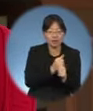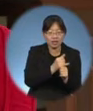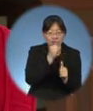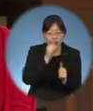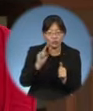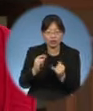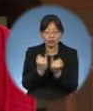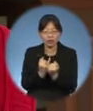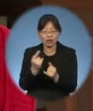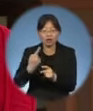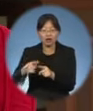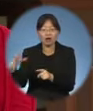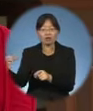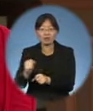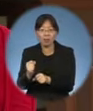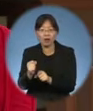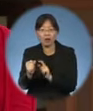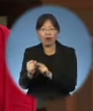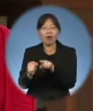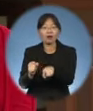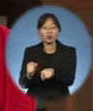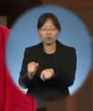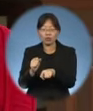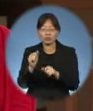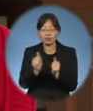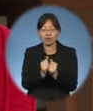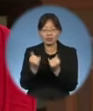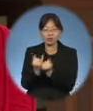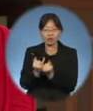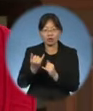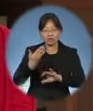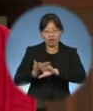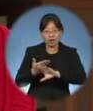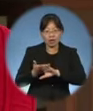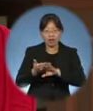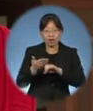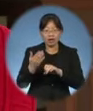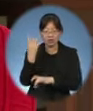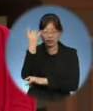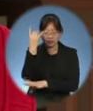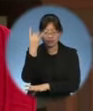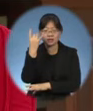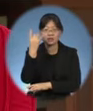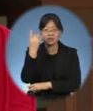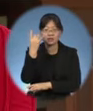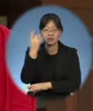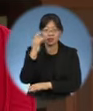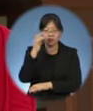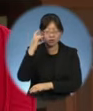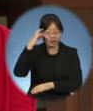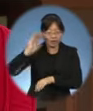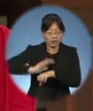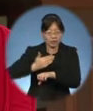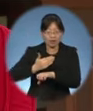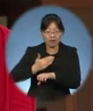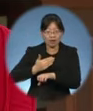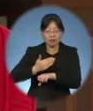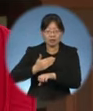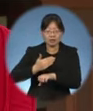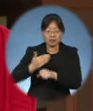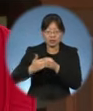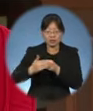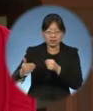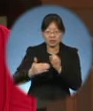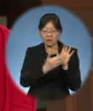칼을 잡고요. 그러면 그걸 절대로 남녀차라고 하는 스테레오티피, 편견에 휩싸여서 그걸 막지